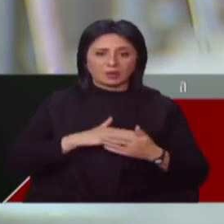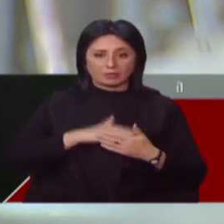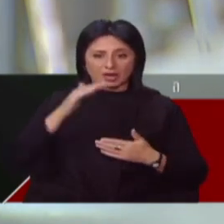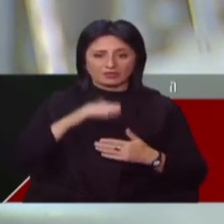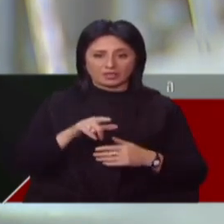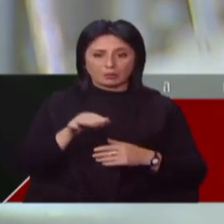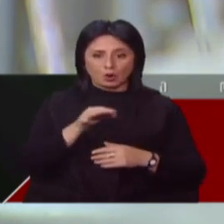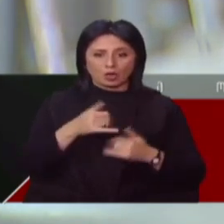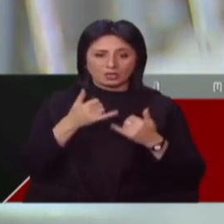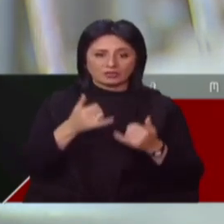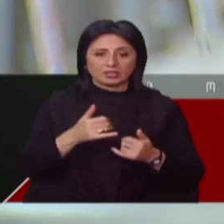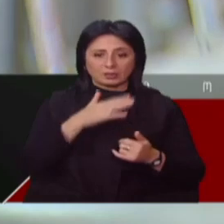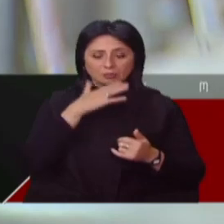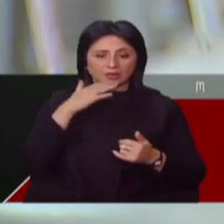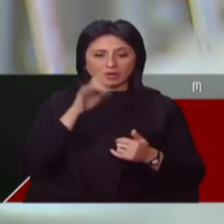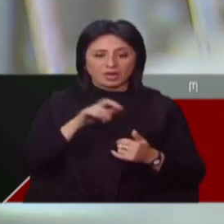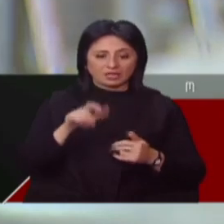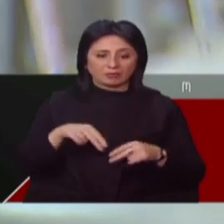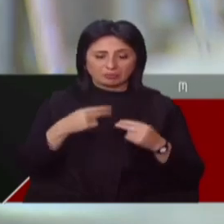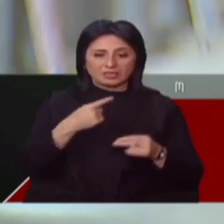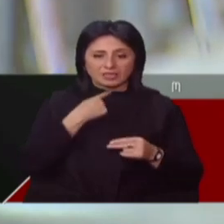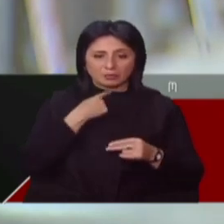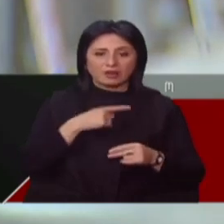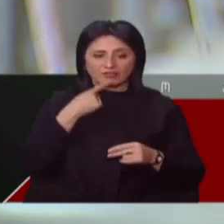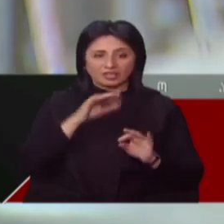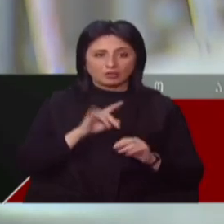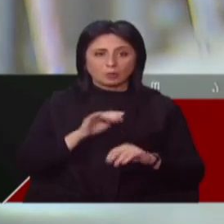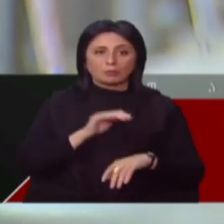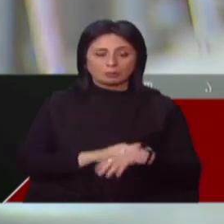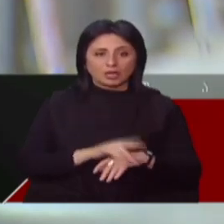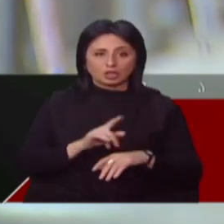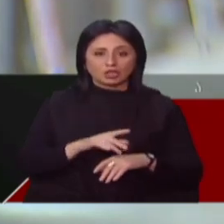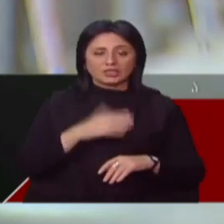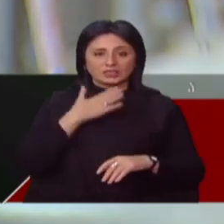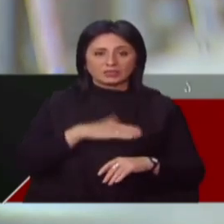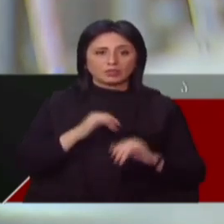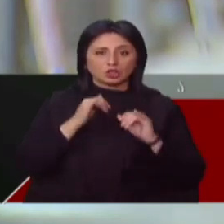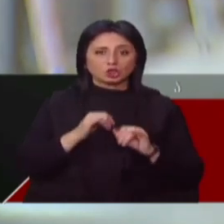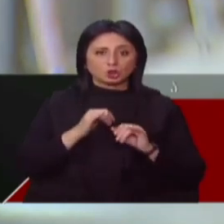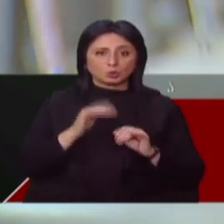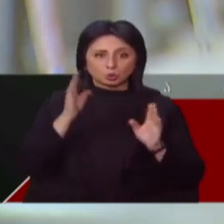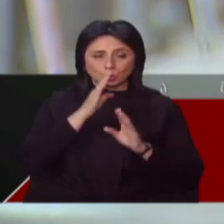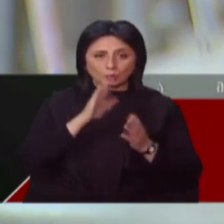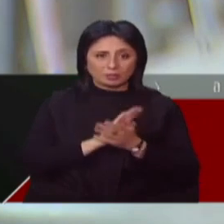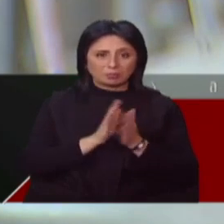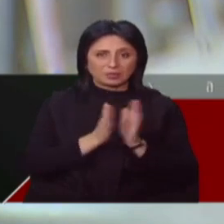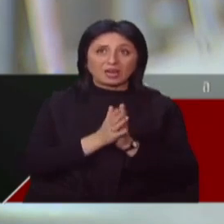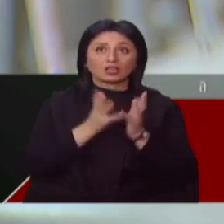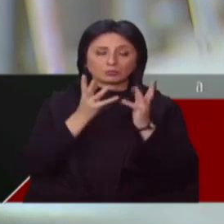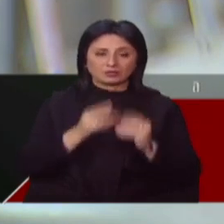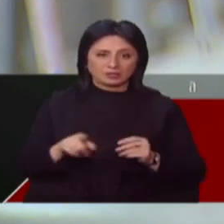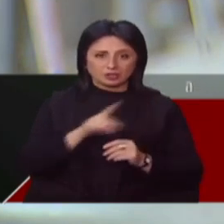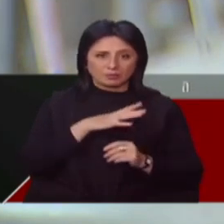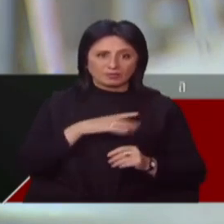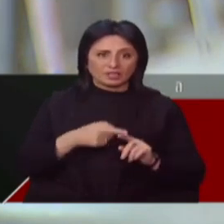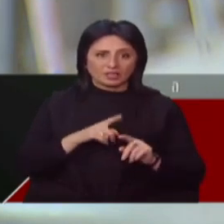მაღალია ამ ოლქისთვის და საკმაოდ ბევრმა ადამიანმა მისცა ხმა. აღსანიშნავია ის ფაქტიც, რომ საკმაოდ ცუდი კლიმატური პირობები იყო, მთელი დღის განმავლობაში